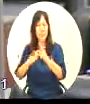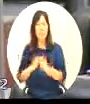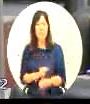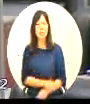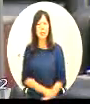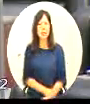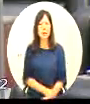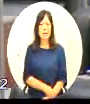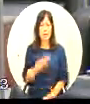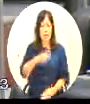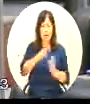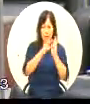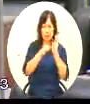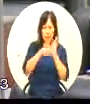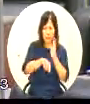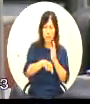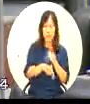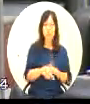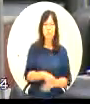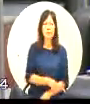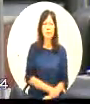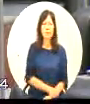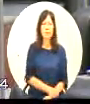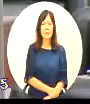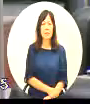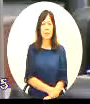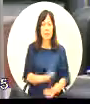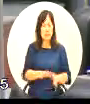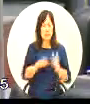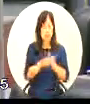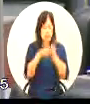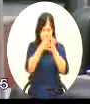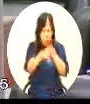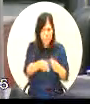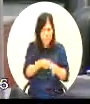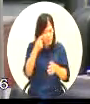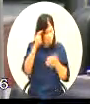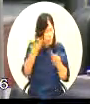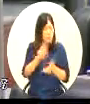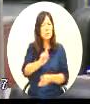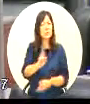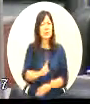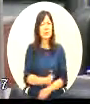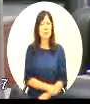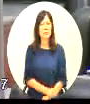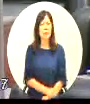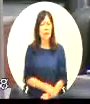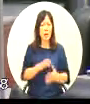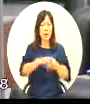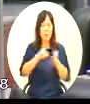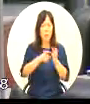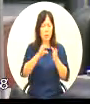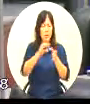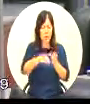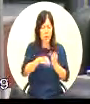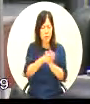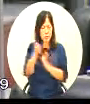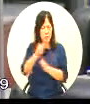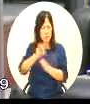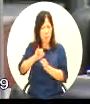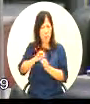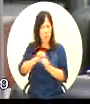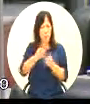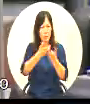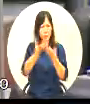讲一个案例齁，所以为什么我今天这么 care 这个问题，我想不只是为这个多元性别社群的朋友来发